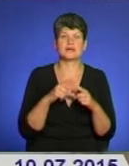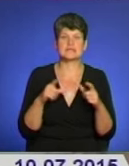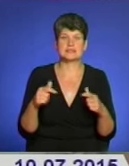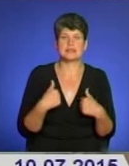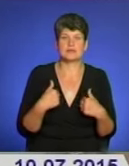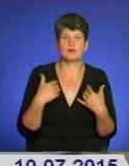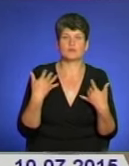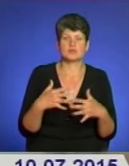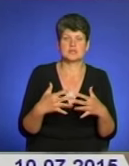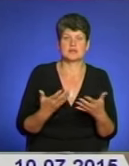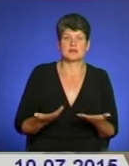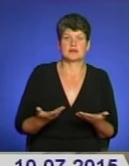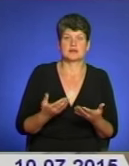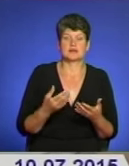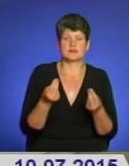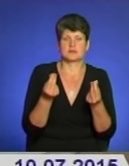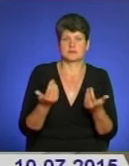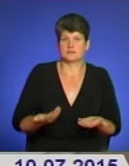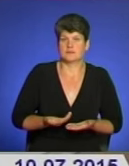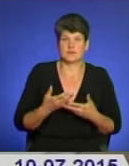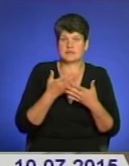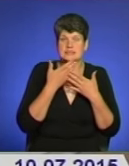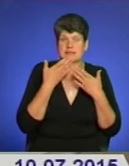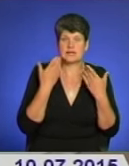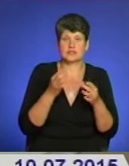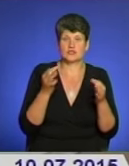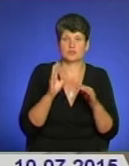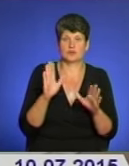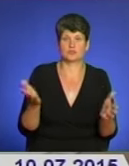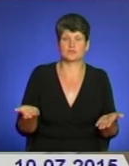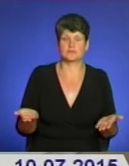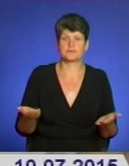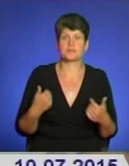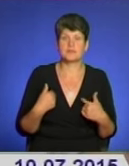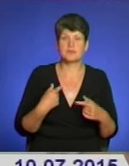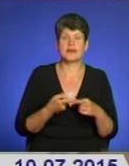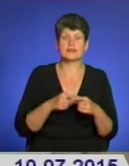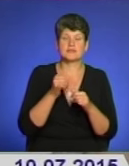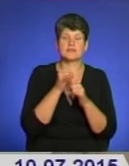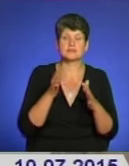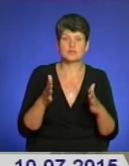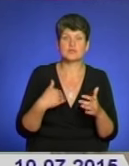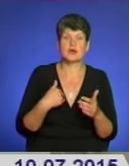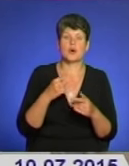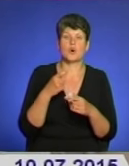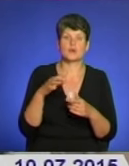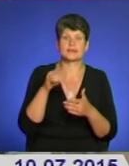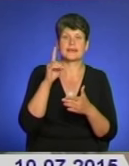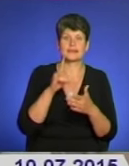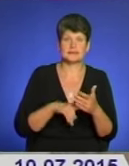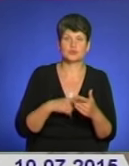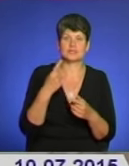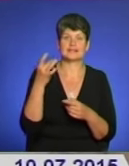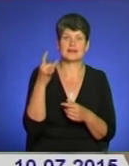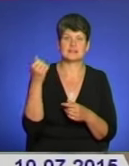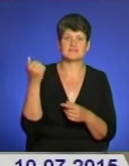вже останнього средства существования нас лишають. У нас немає, взагалі не буде нічого. Ми цього не зможемо. Я хоть надеюсь, що хоч раз в